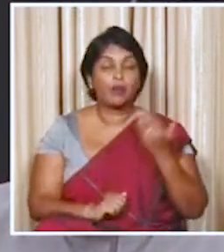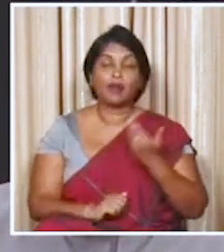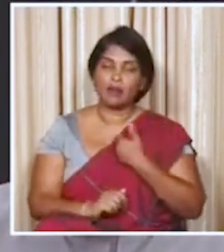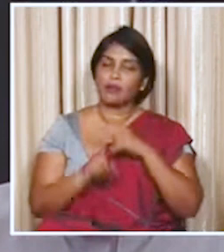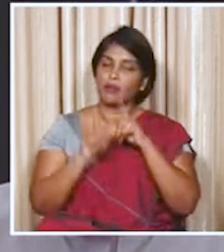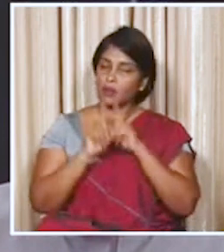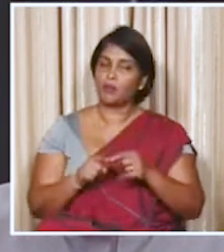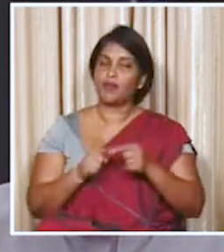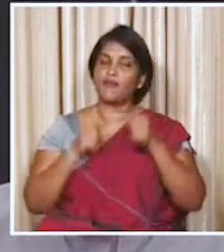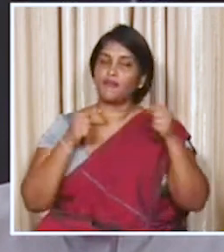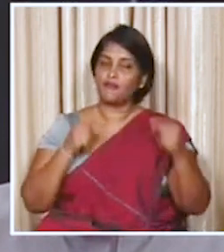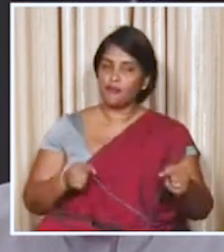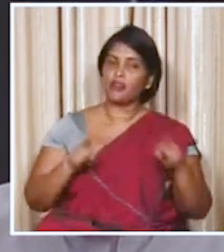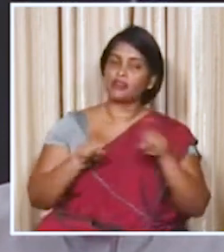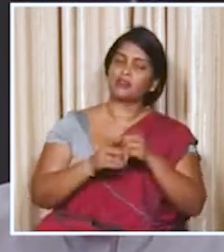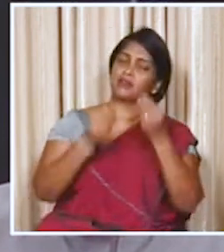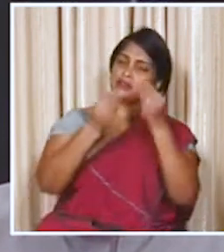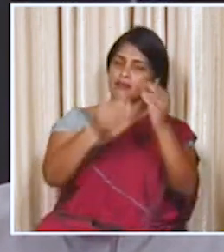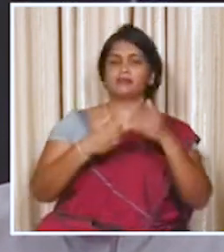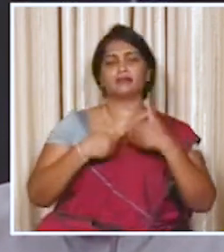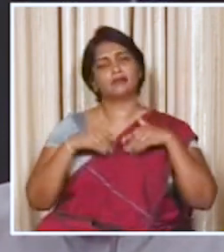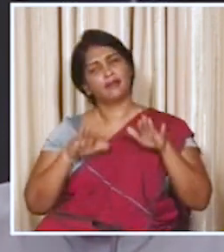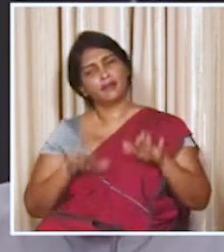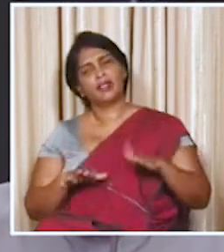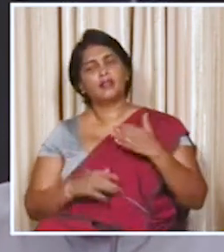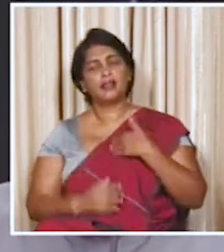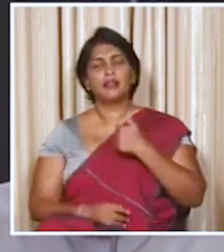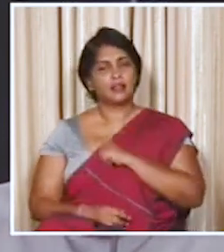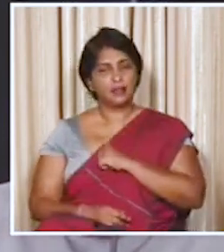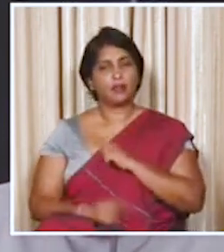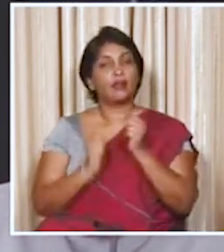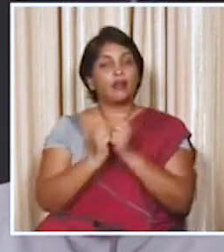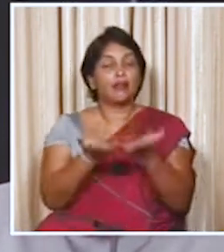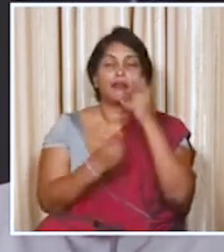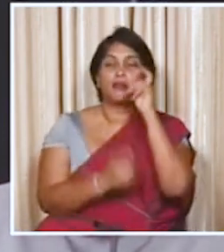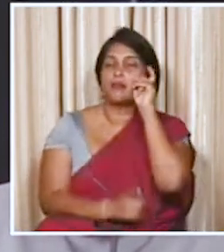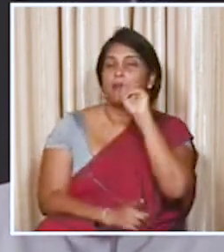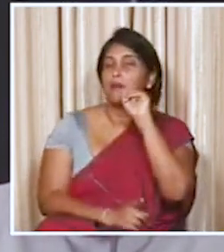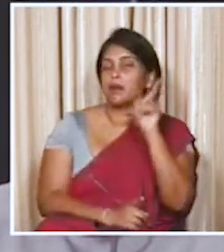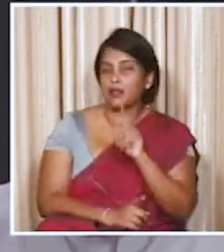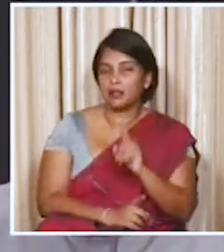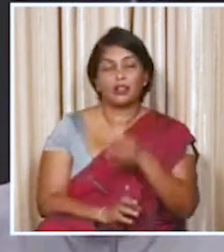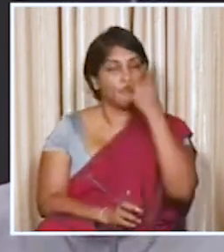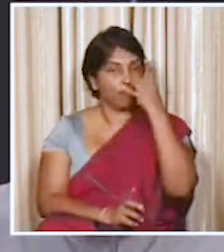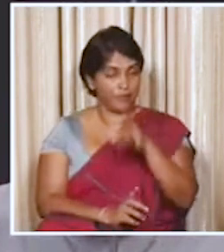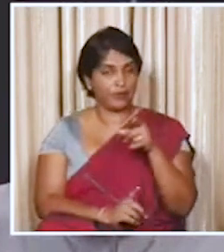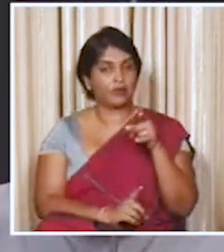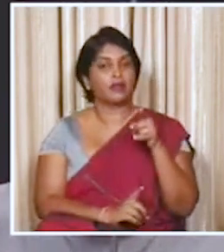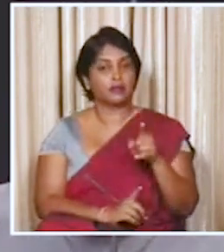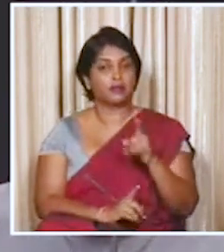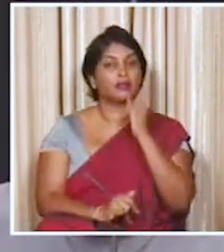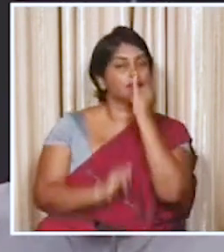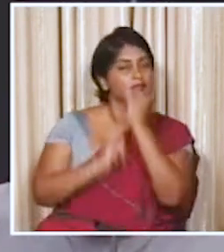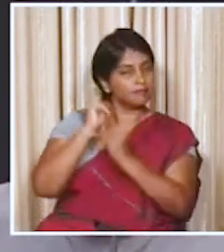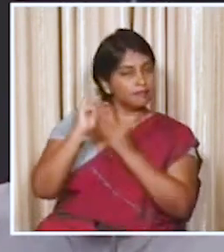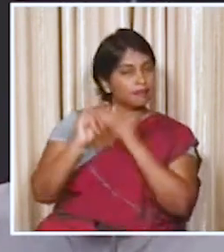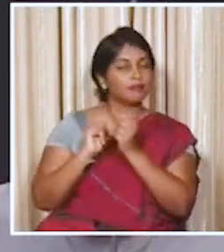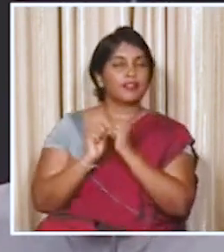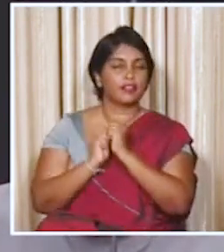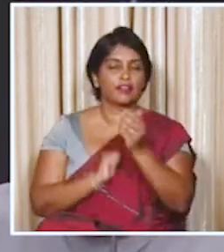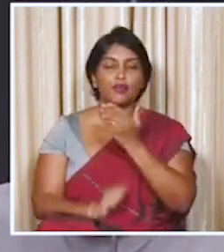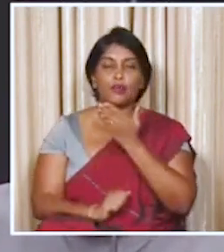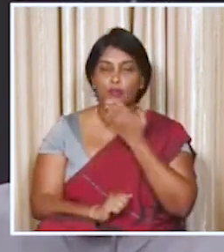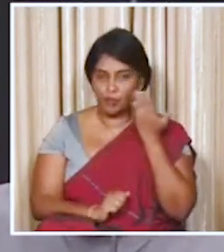kemati wipaksi itu bela obat tuh mila tapi kebar deh. Obat tuh mila mereka kerana hari balan. Indonesia, vivecana kerana